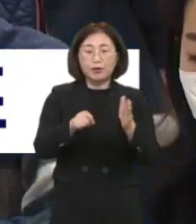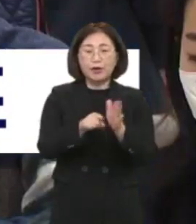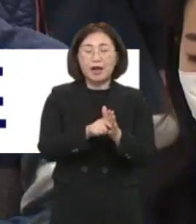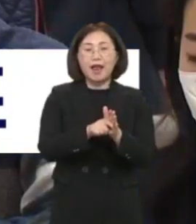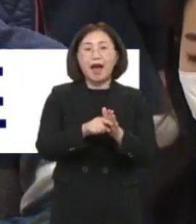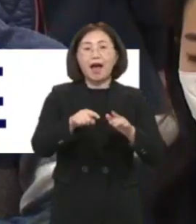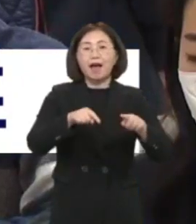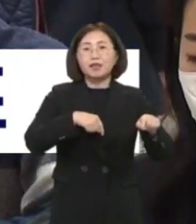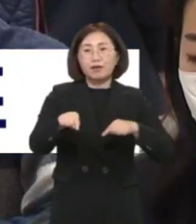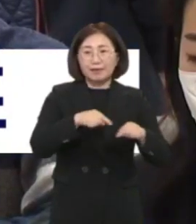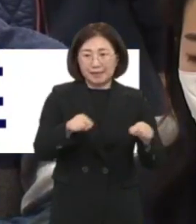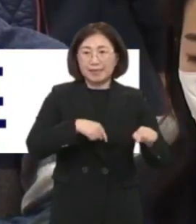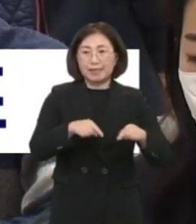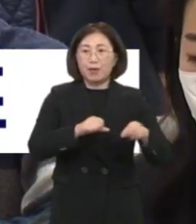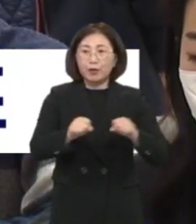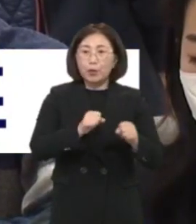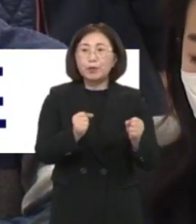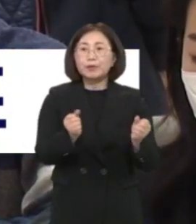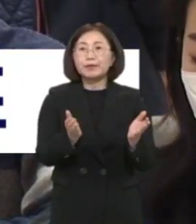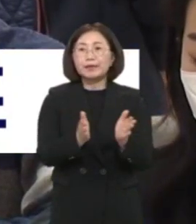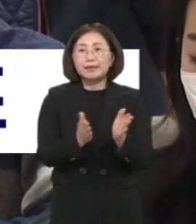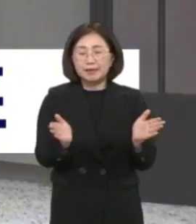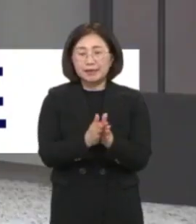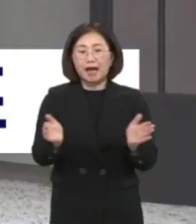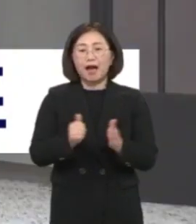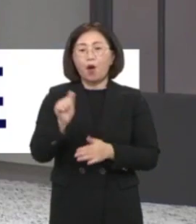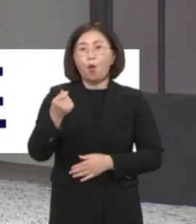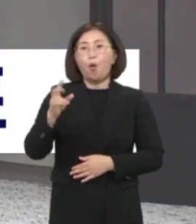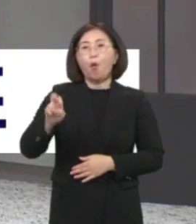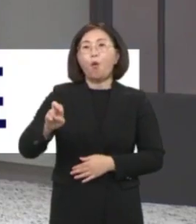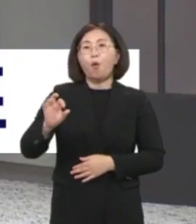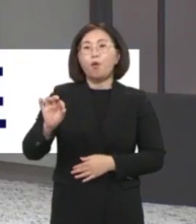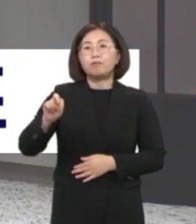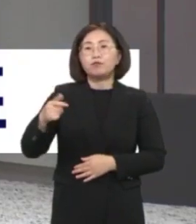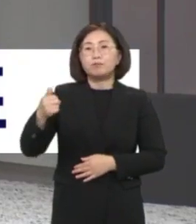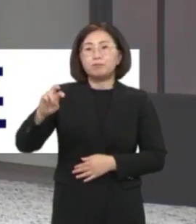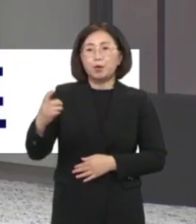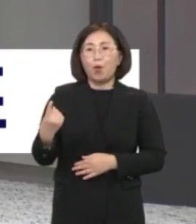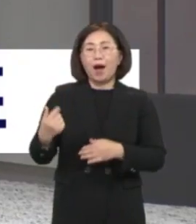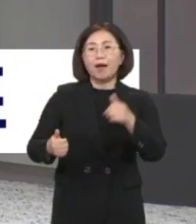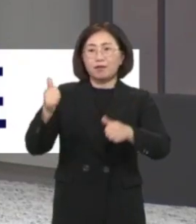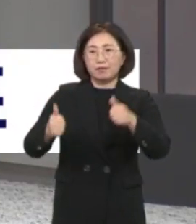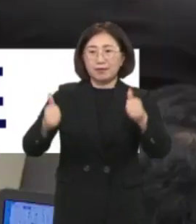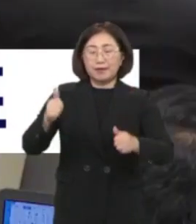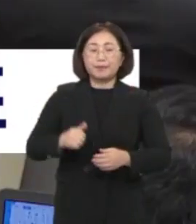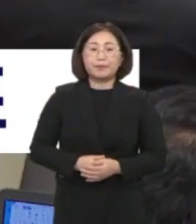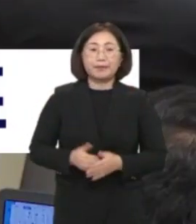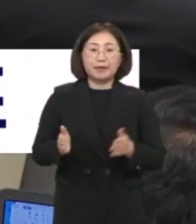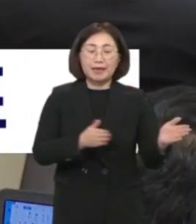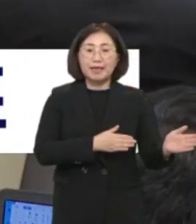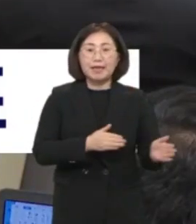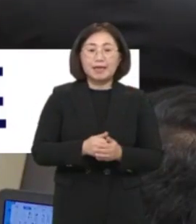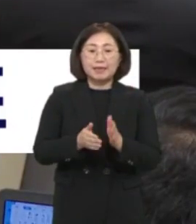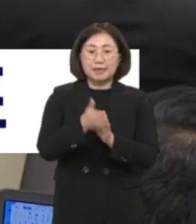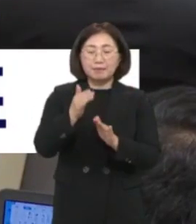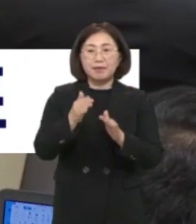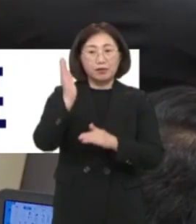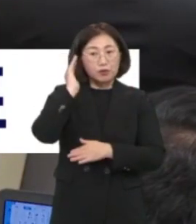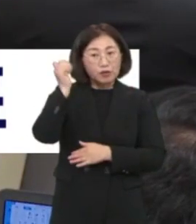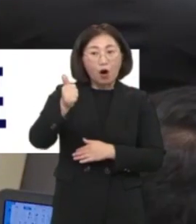정치 행보에 나설 예정으로 국민의힘 홍문표 의원과 경선이 불가피할 전망입니다. 시민사회수석실